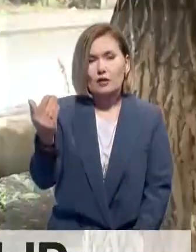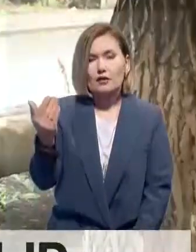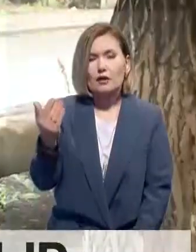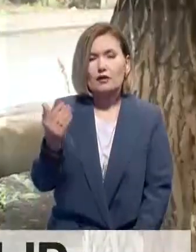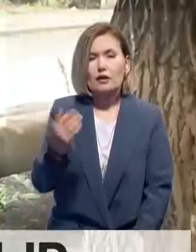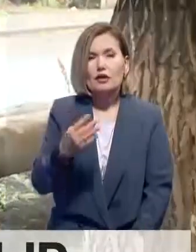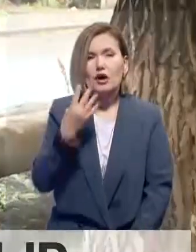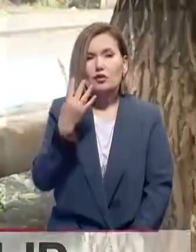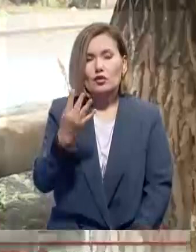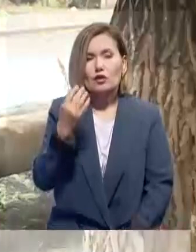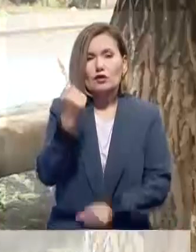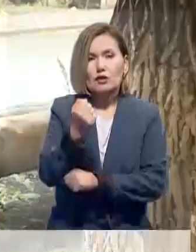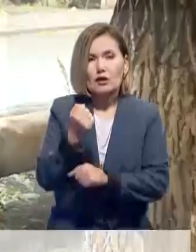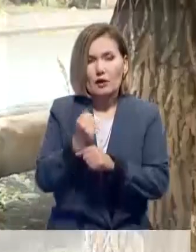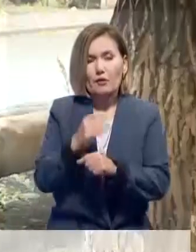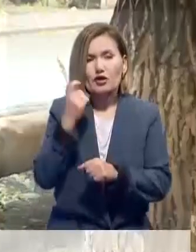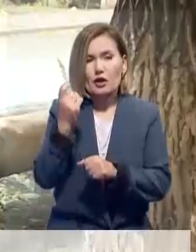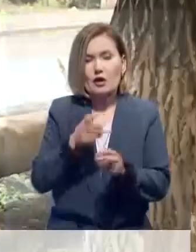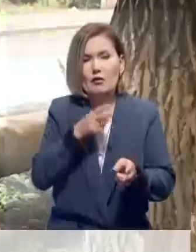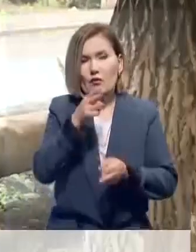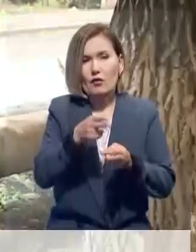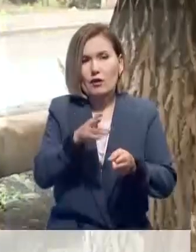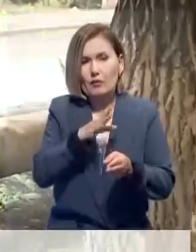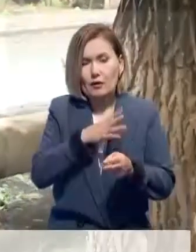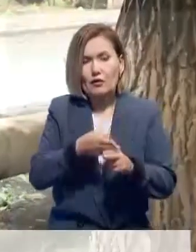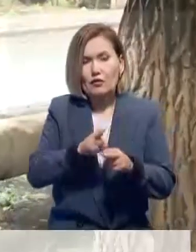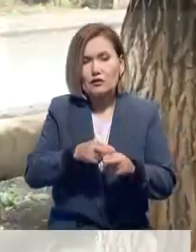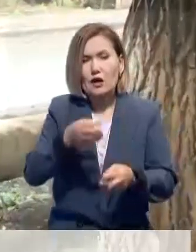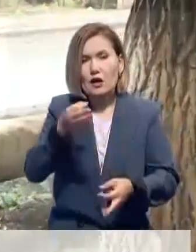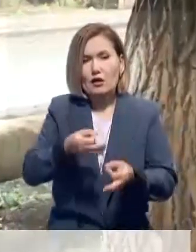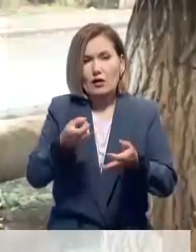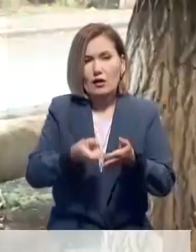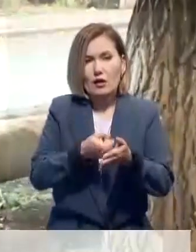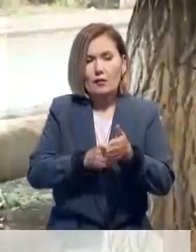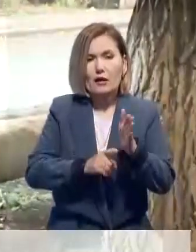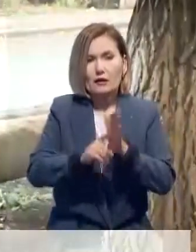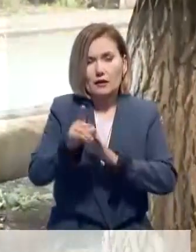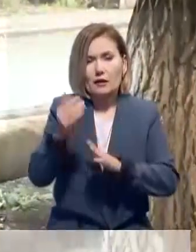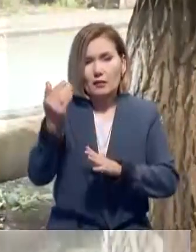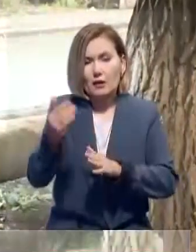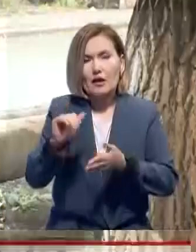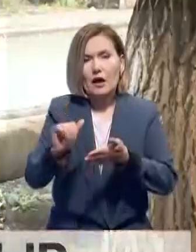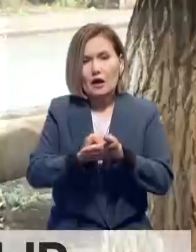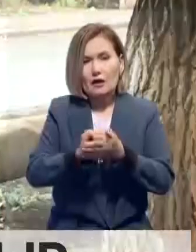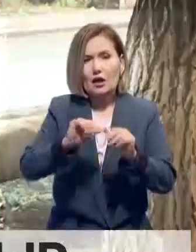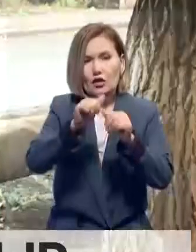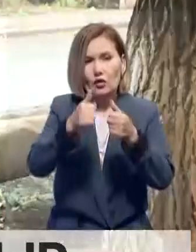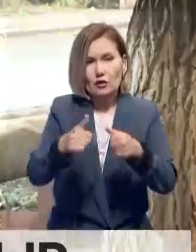4 шағым түсті, бізде 4 инспекторлар 4 выезд болды. Осы уақытқа дейін актілерін